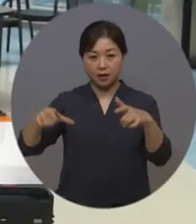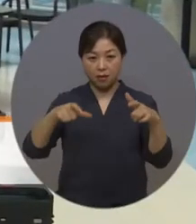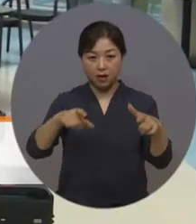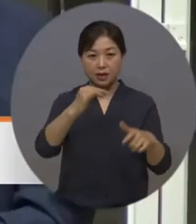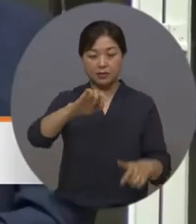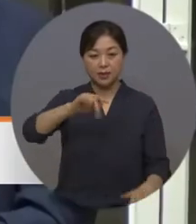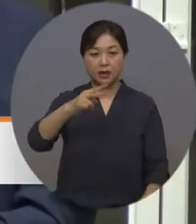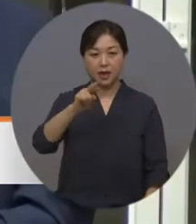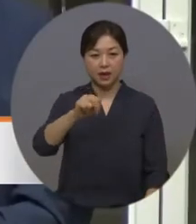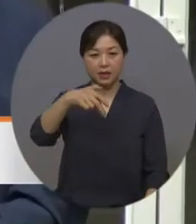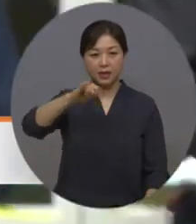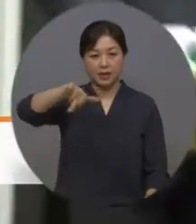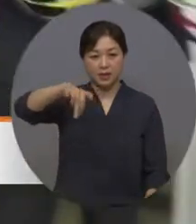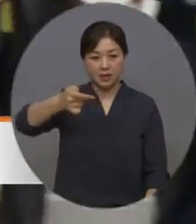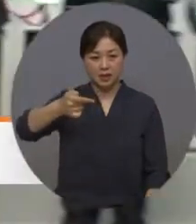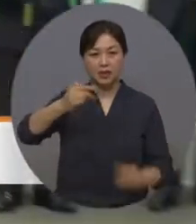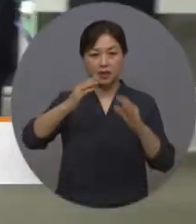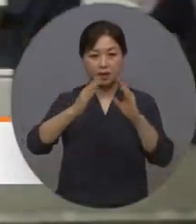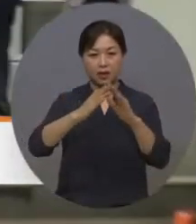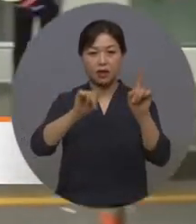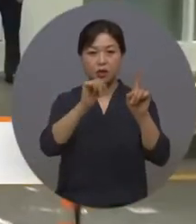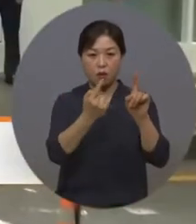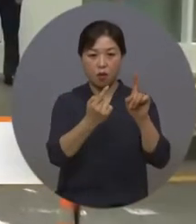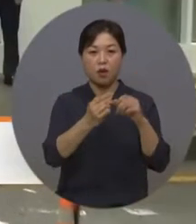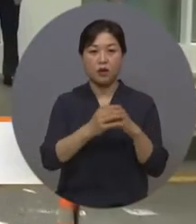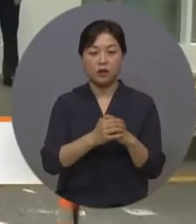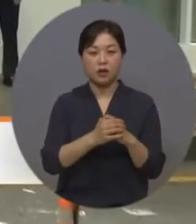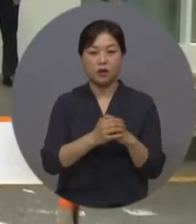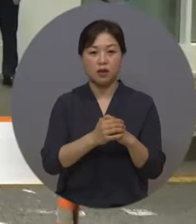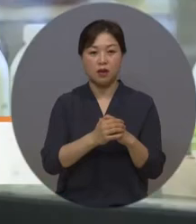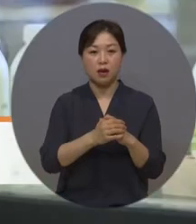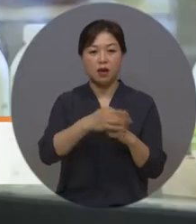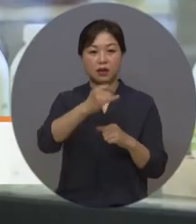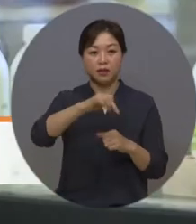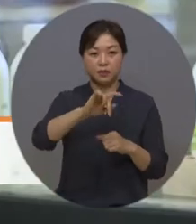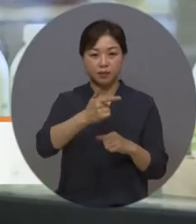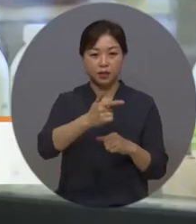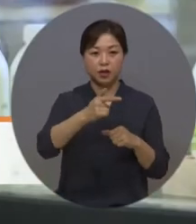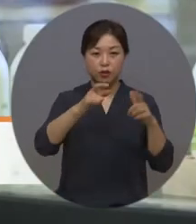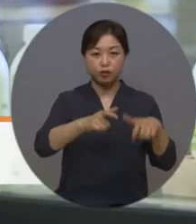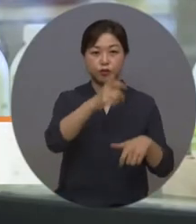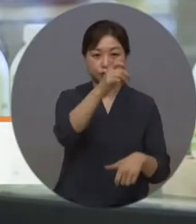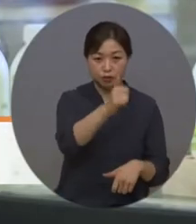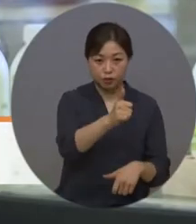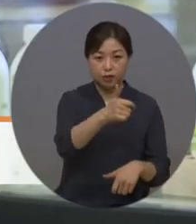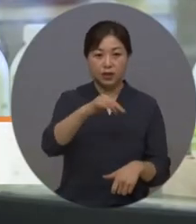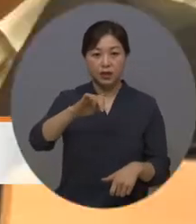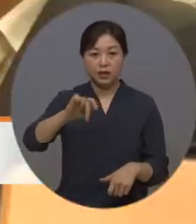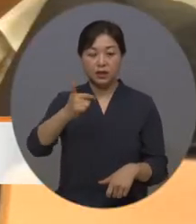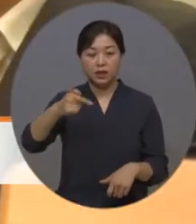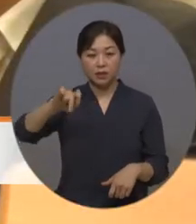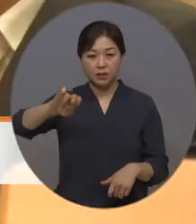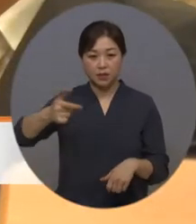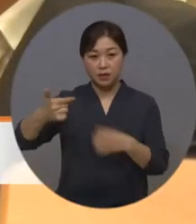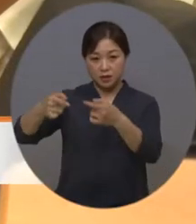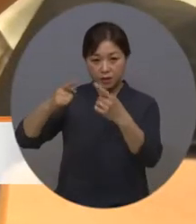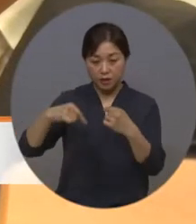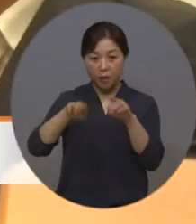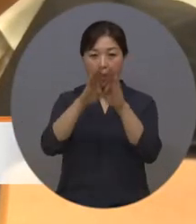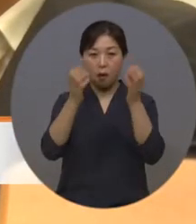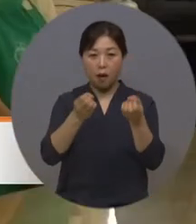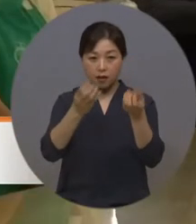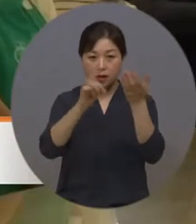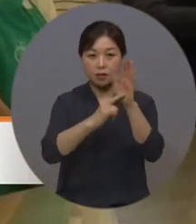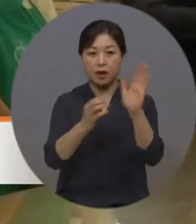1호점에서 시민군 소와 진남 금 군 의장을 비롯해 임실 n 치즈 관계자 등이 참석해 오픈 행사를 갖고